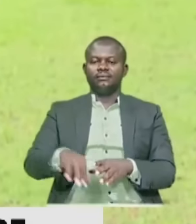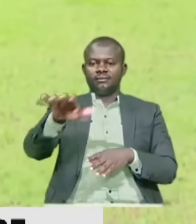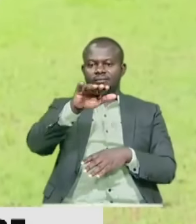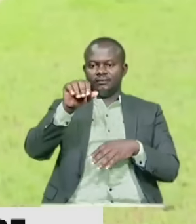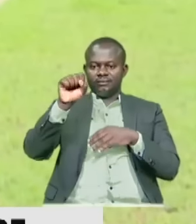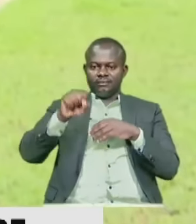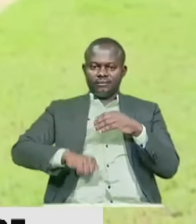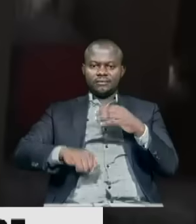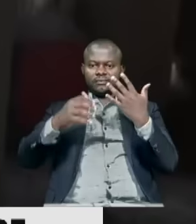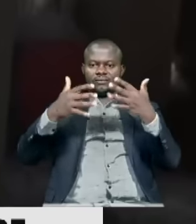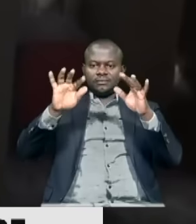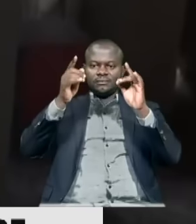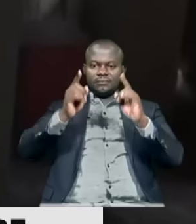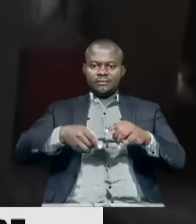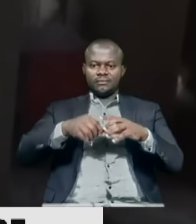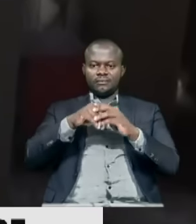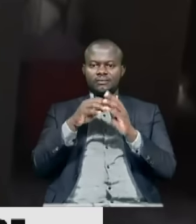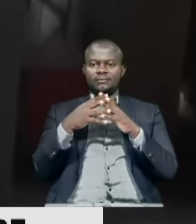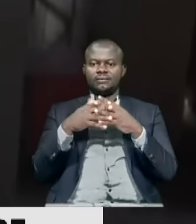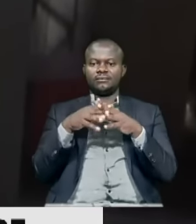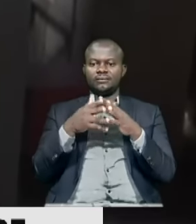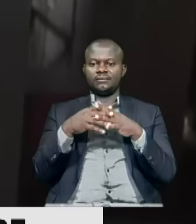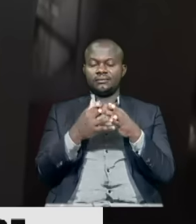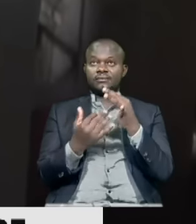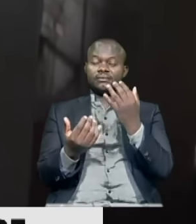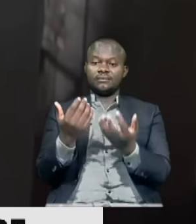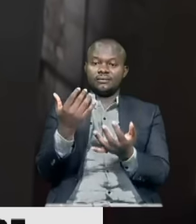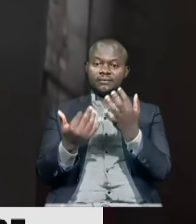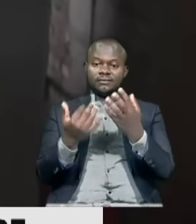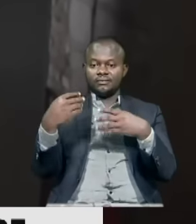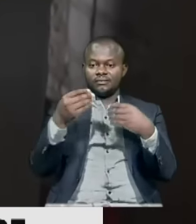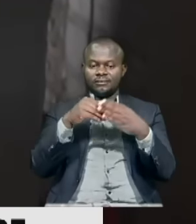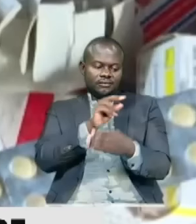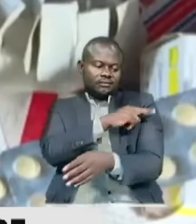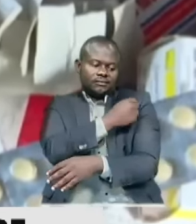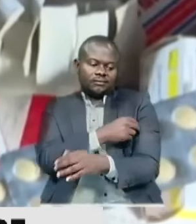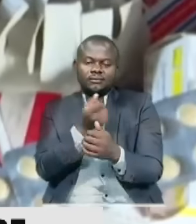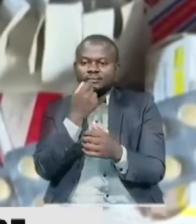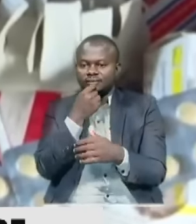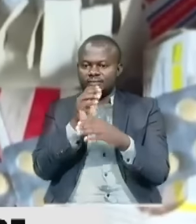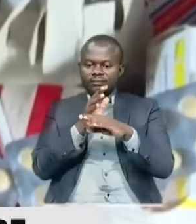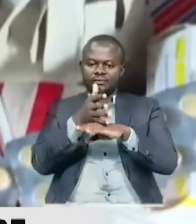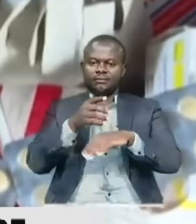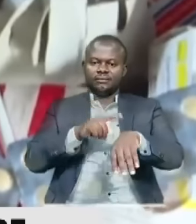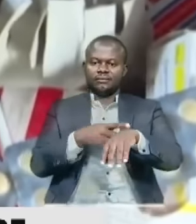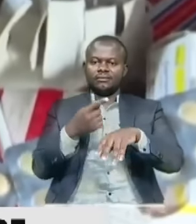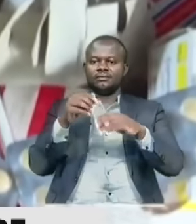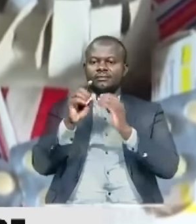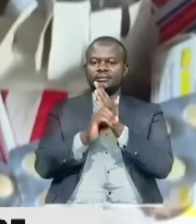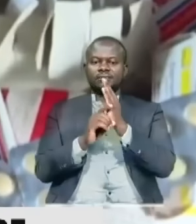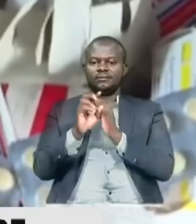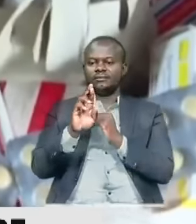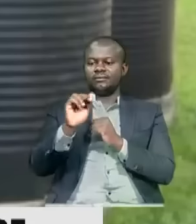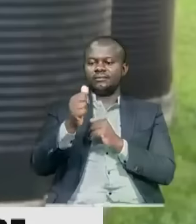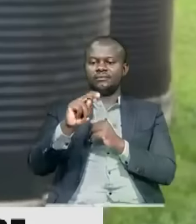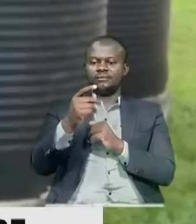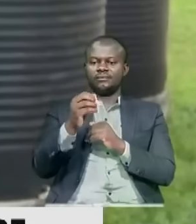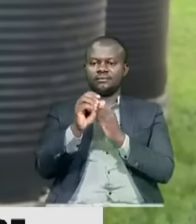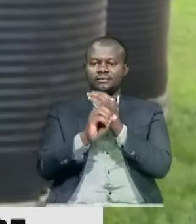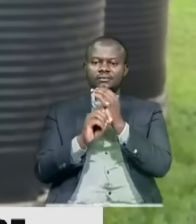Majyepfo ahamaze kugezwa imashini zitwika ibikoresho byo kwa muganga ndetse n'imiti iba yarengeje igihe ni mu karere ka Ruhango ndetse